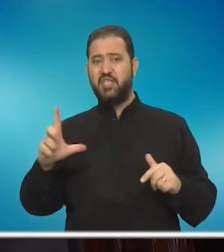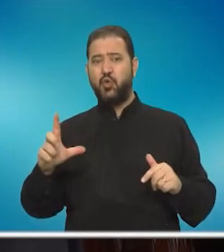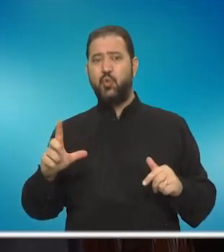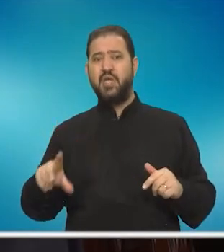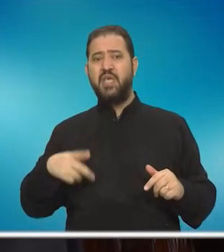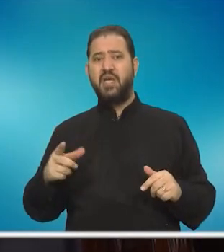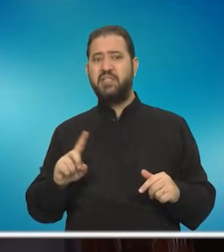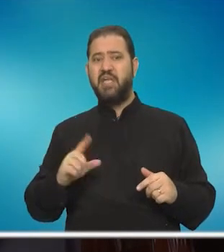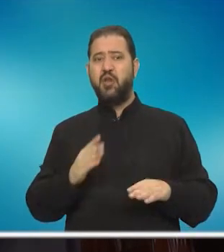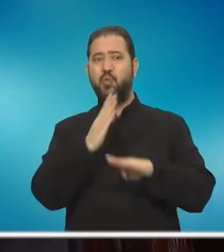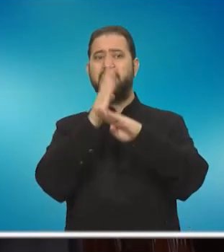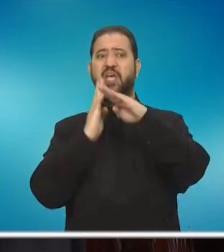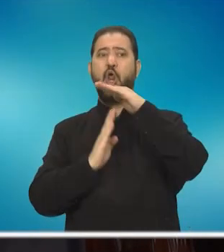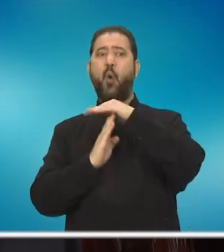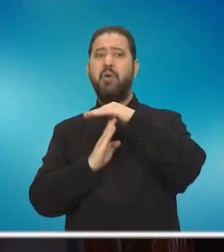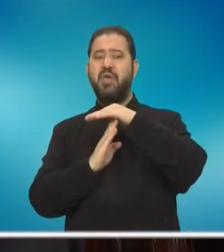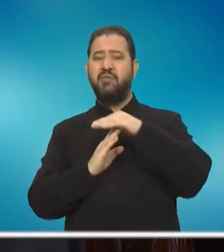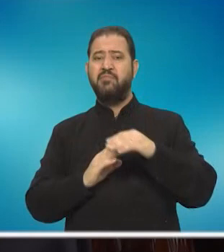este de a nu se robi